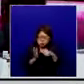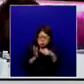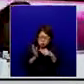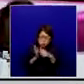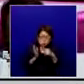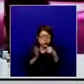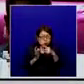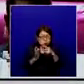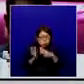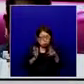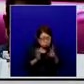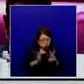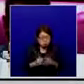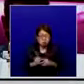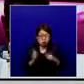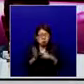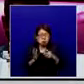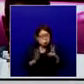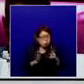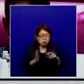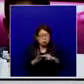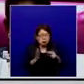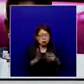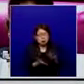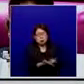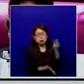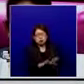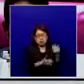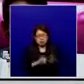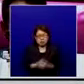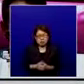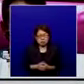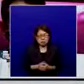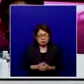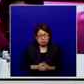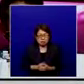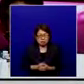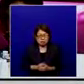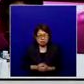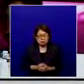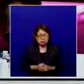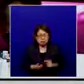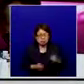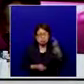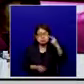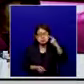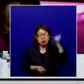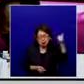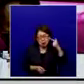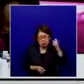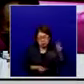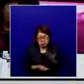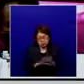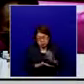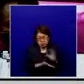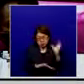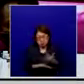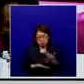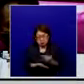ให้ใช้คำไม่สุภาพถือว่าฉลาดมากเลยเวลามันลงทุนมันระดมทุนนะมันใช้เศษกระดาษใบ